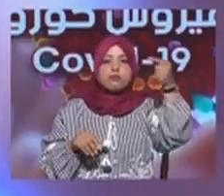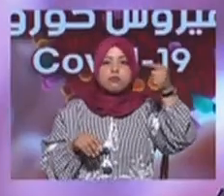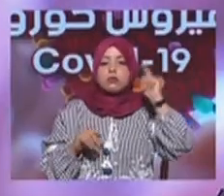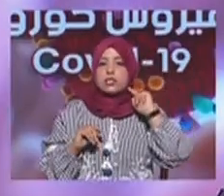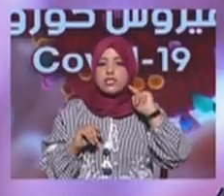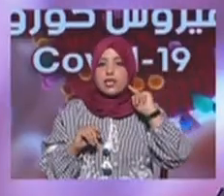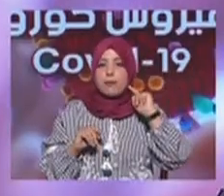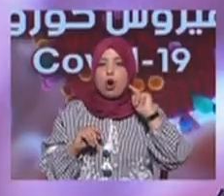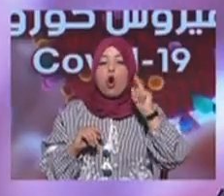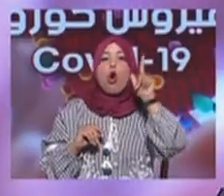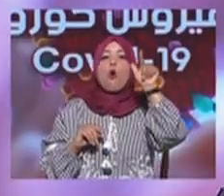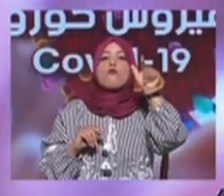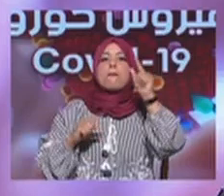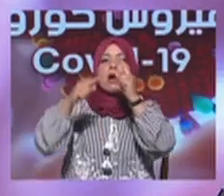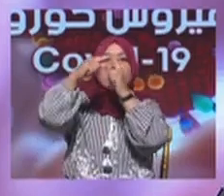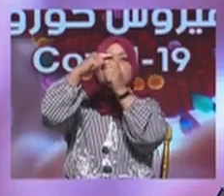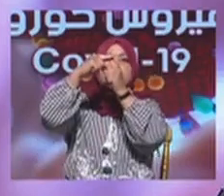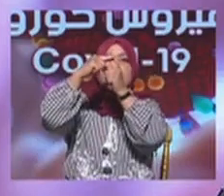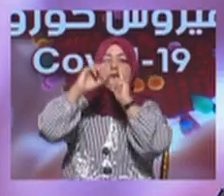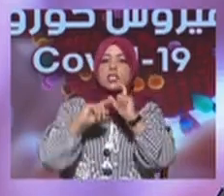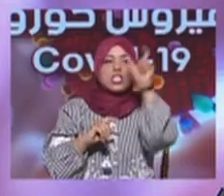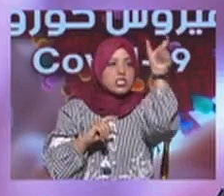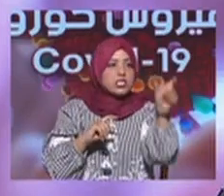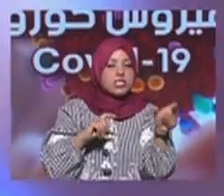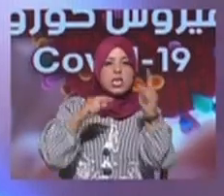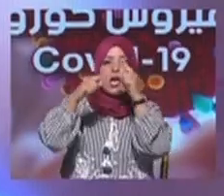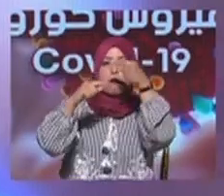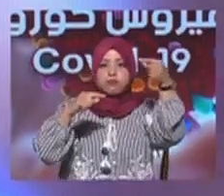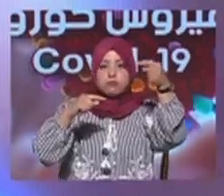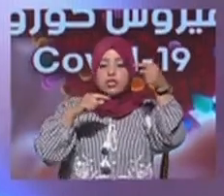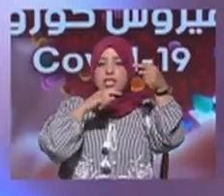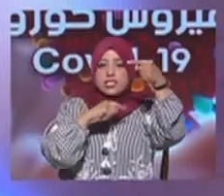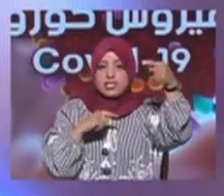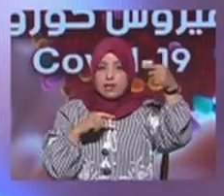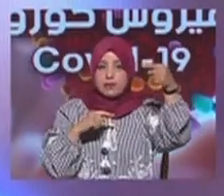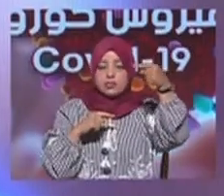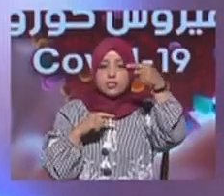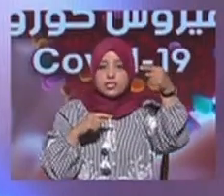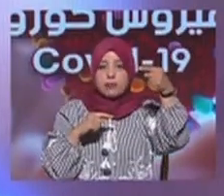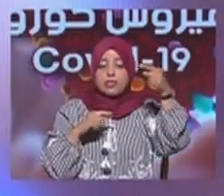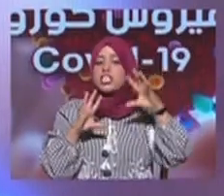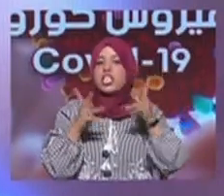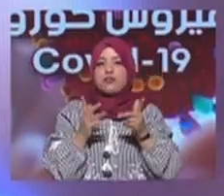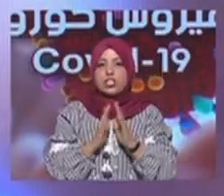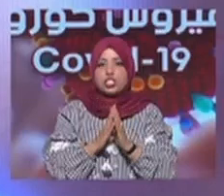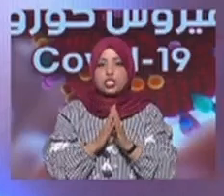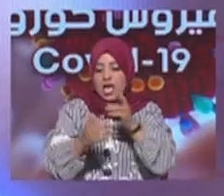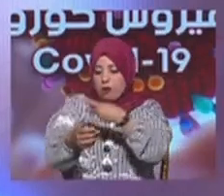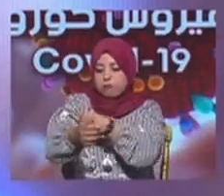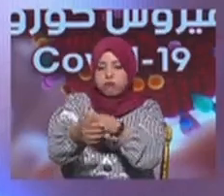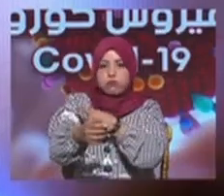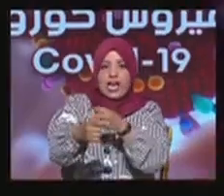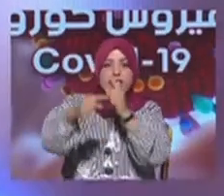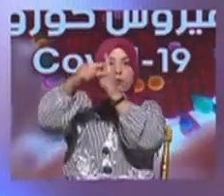ناس لقيناه ايجابي، هكا ولا لا؟ سلبي معناتها اذا كان مريض كان عملنا له تحاليل وكانت